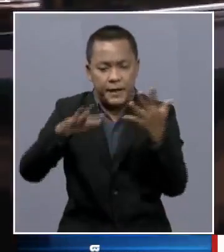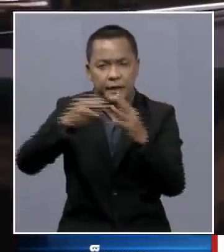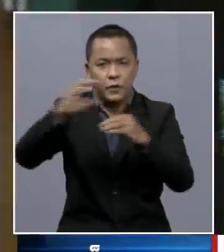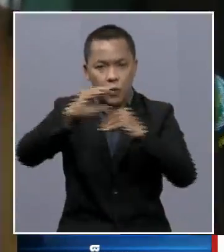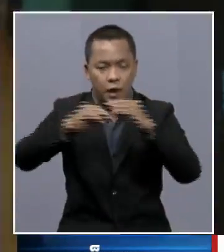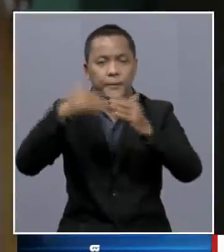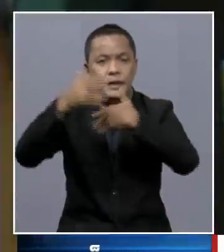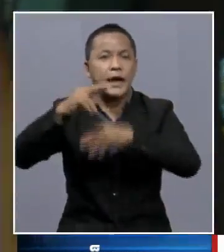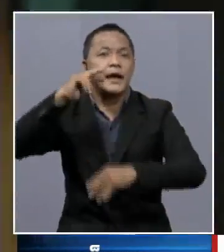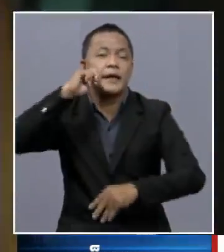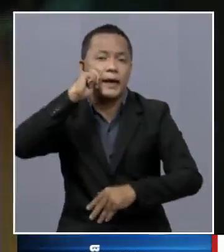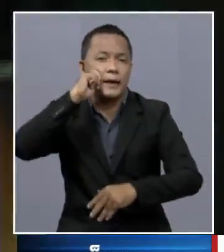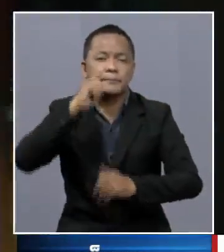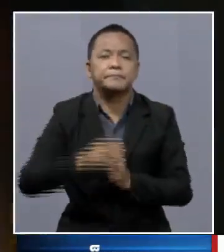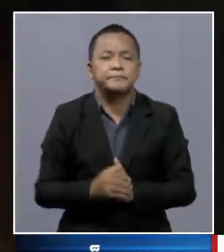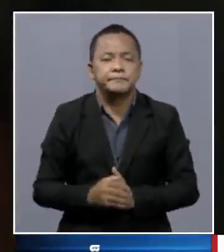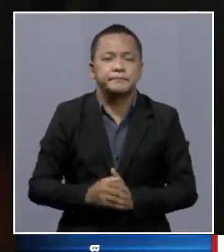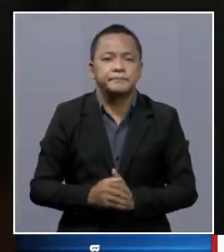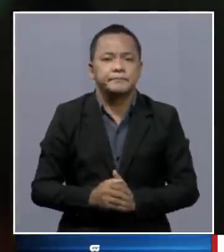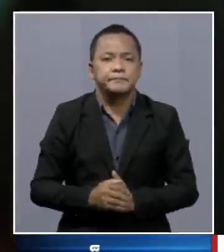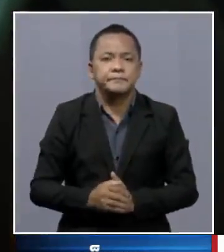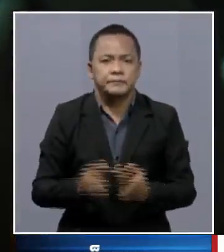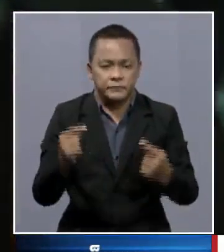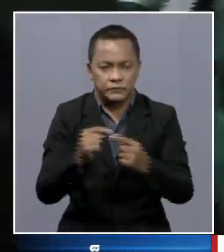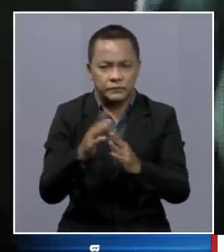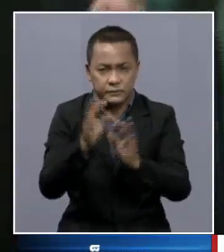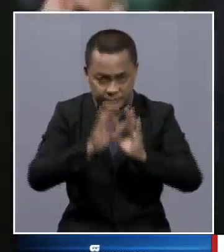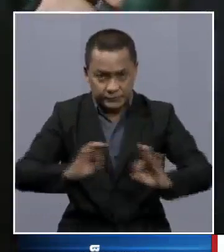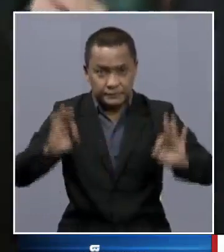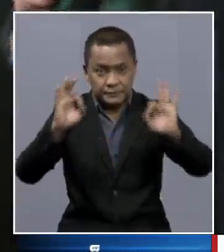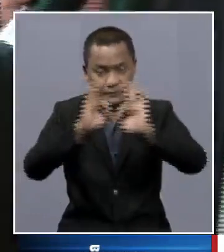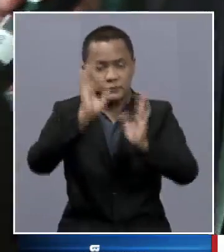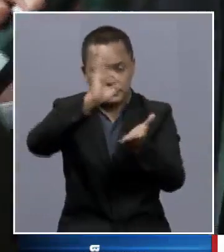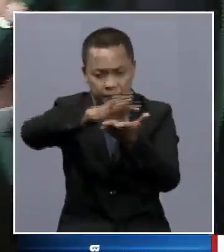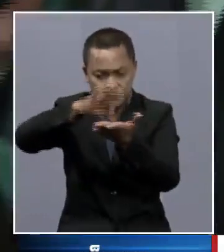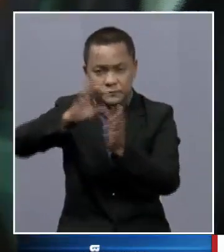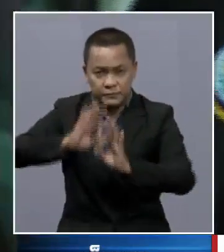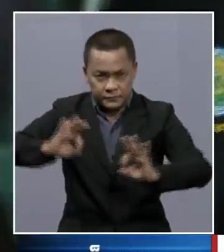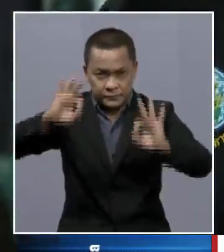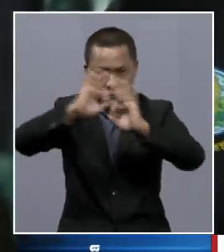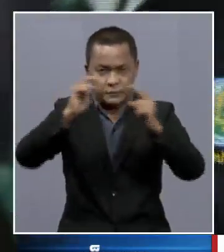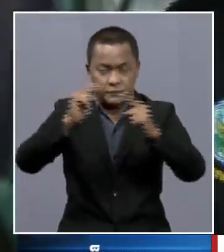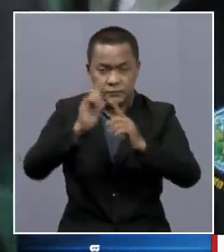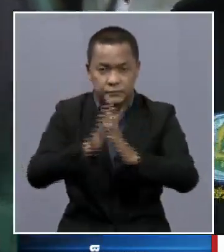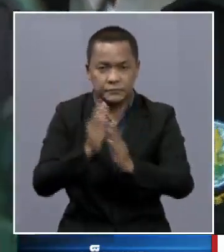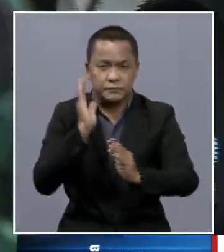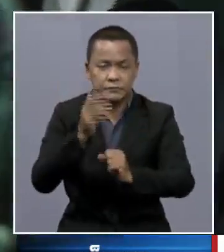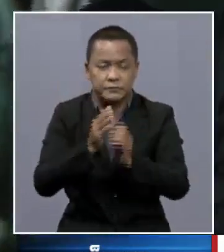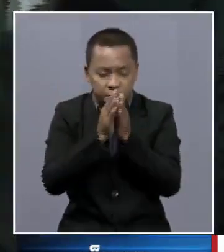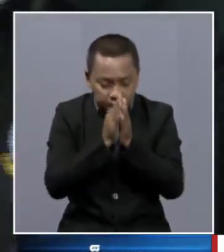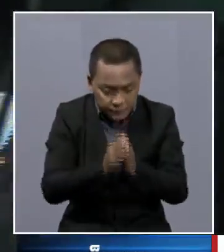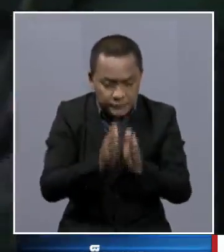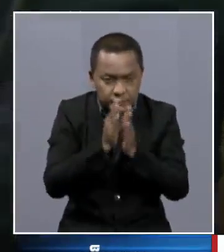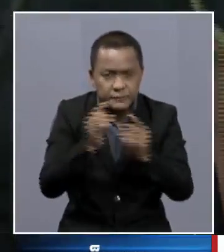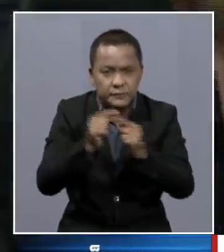โครงกพัฒนานแหลงน้ำในพื้นที่นะครับแล้วมก็จะมีไฮไต์ต่างๆเยอะยะมากมายไม่วาจะเป็นเรื่องของการไปสการ